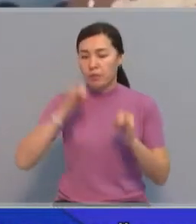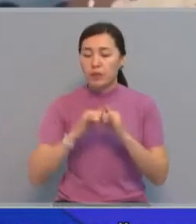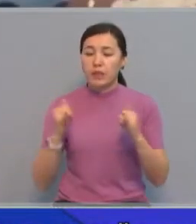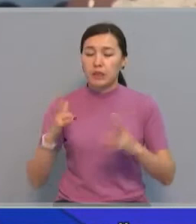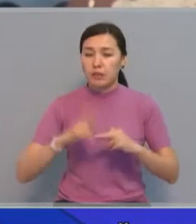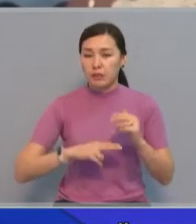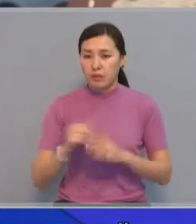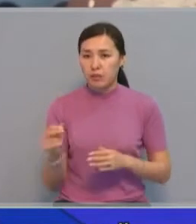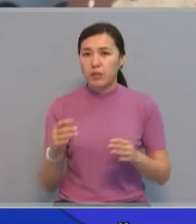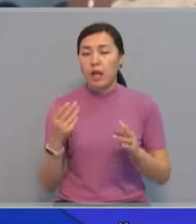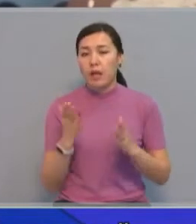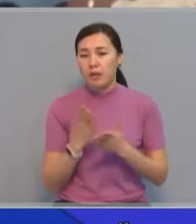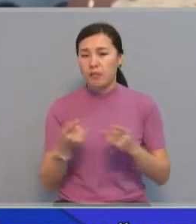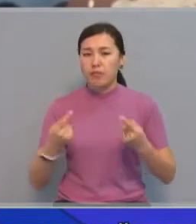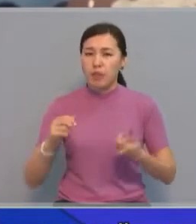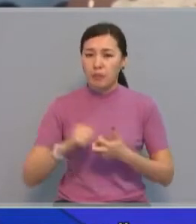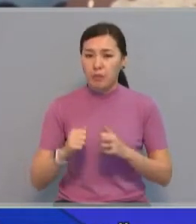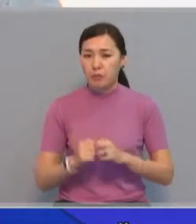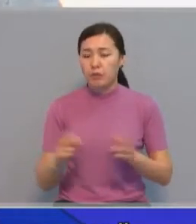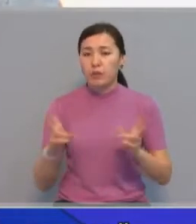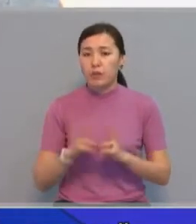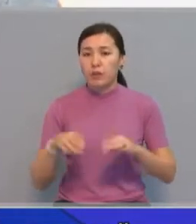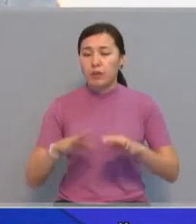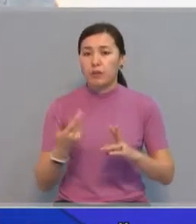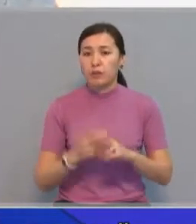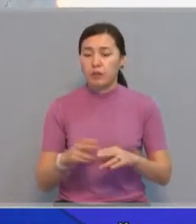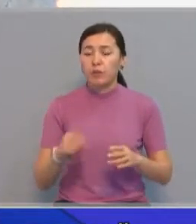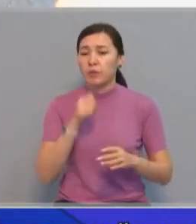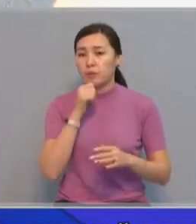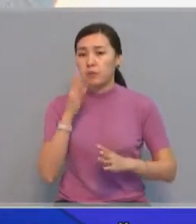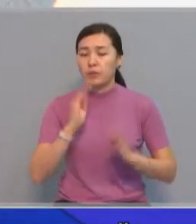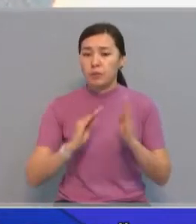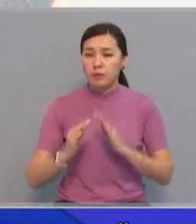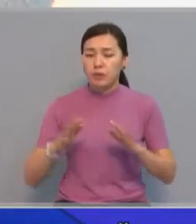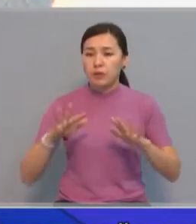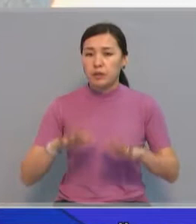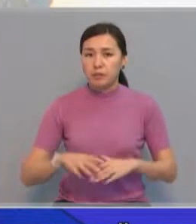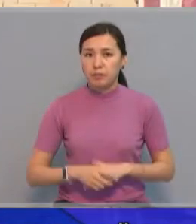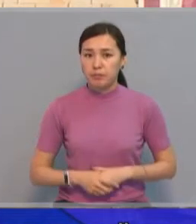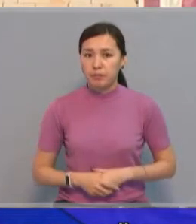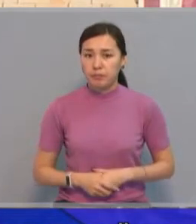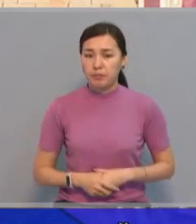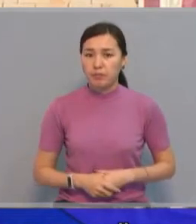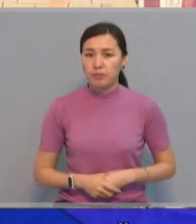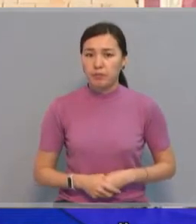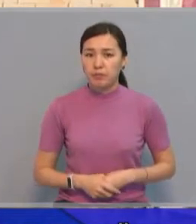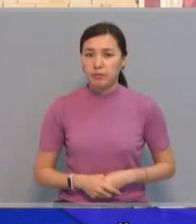Сейчас строители сталкиваются с некоторыми трудностями, решение которых пытаются устранить на месте.